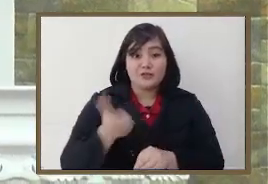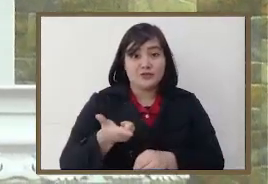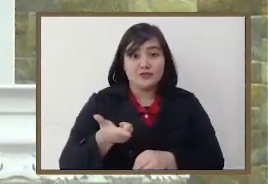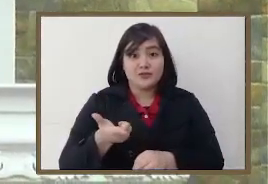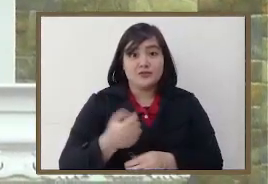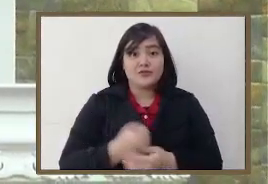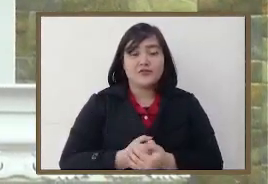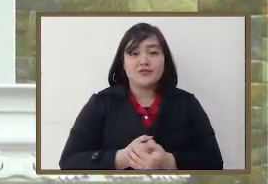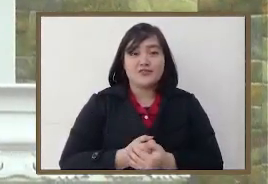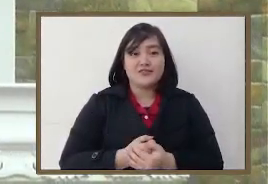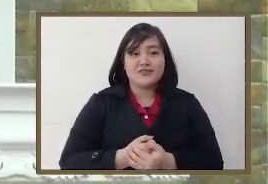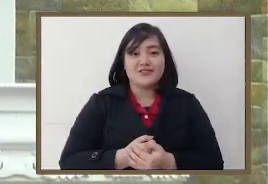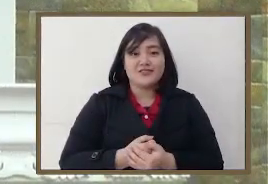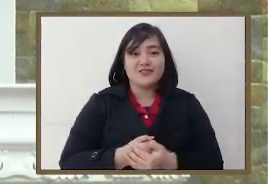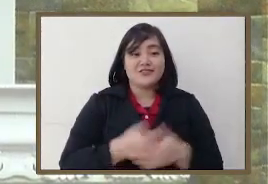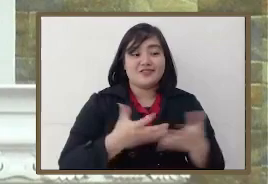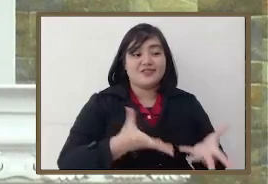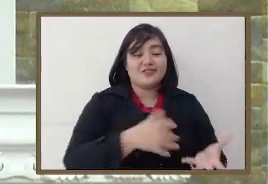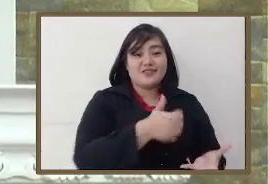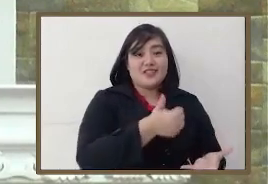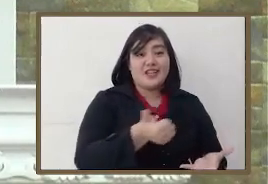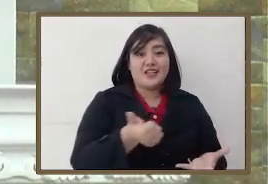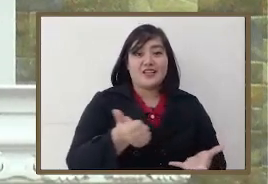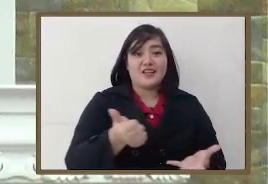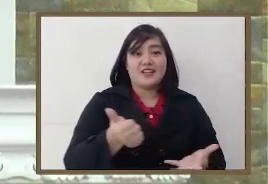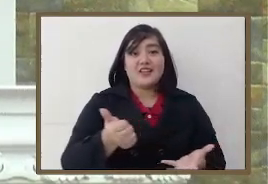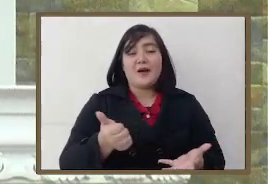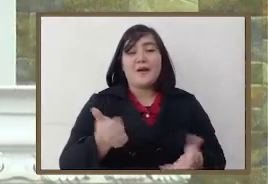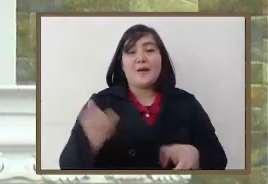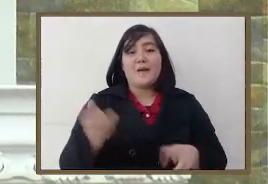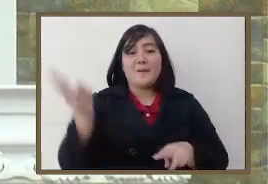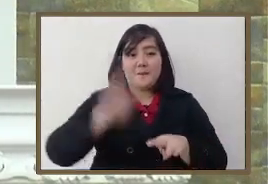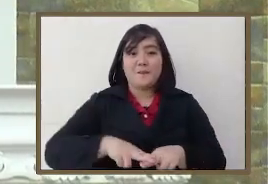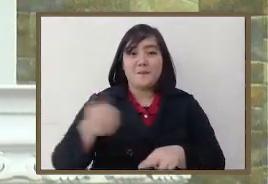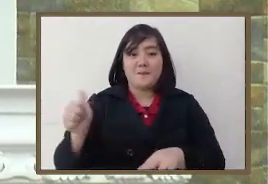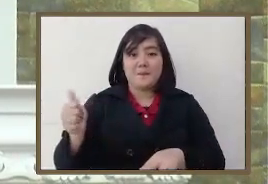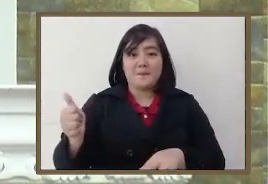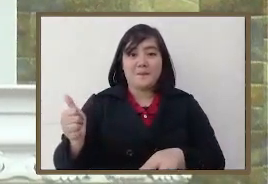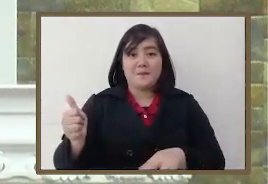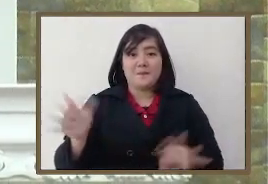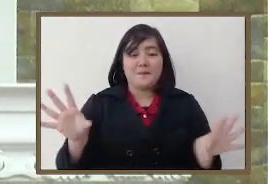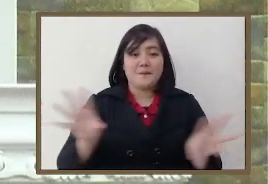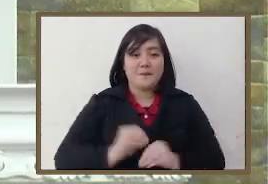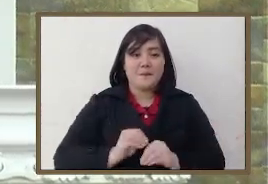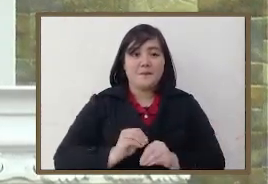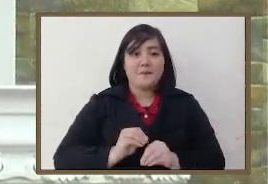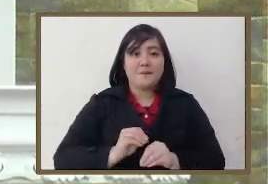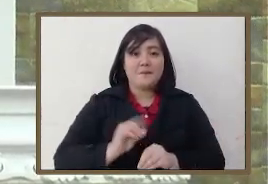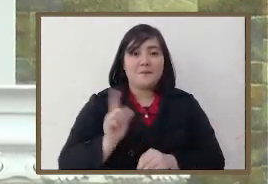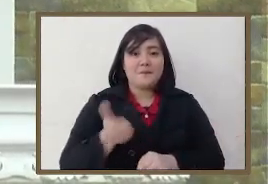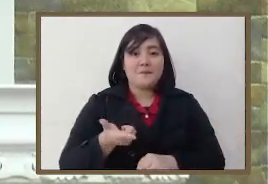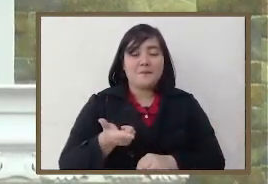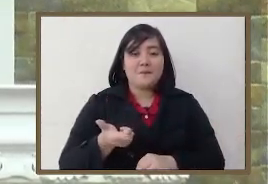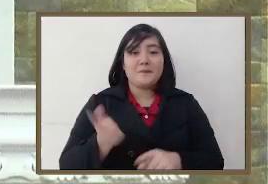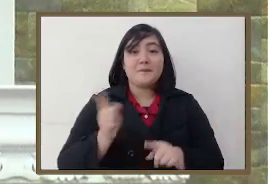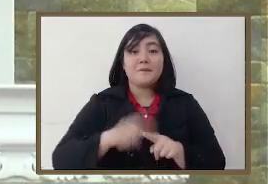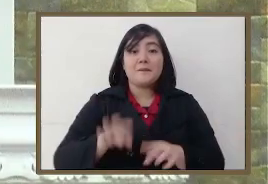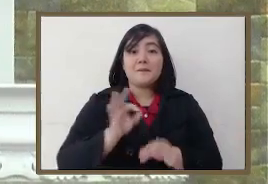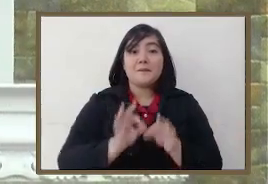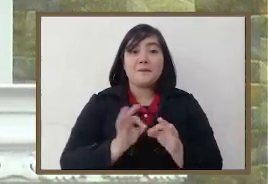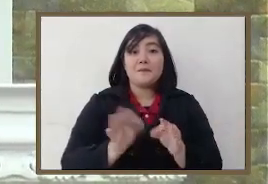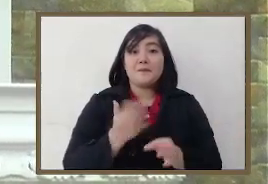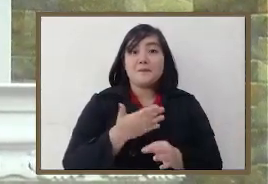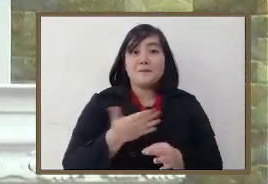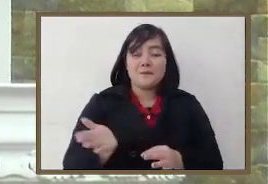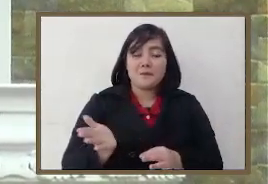Sampo plus 10. 10 plus 10 is what? 20. But you know what? If you multiply it